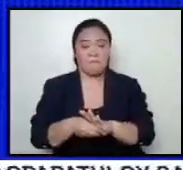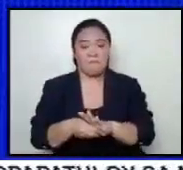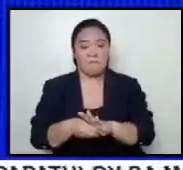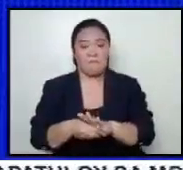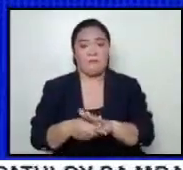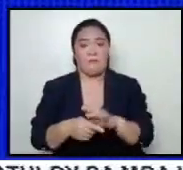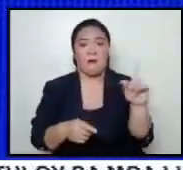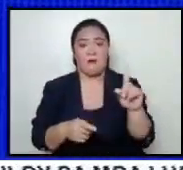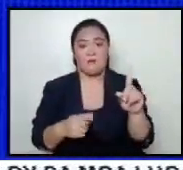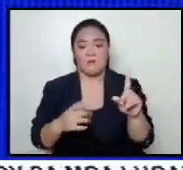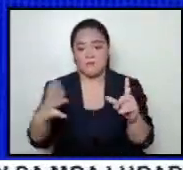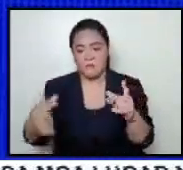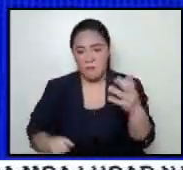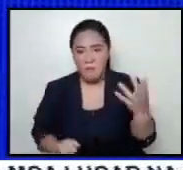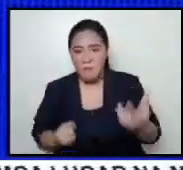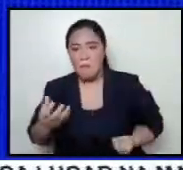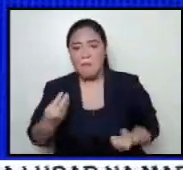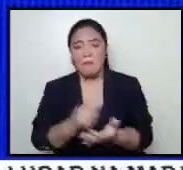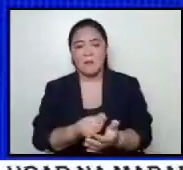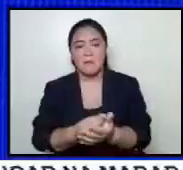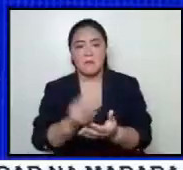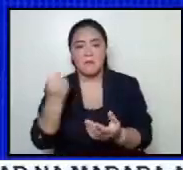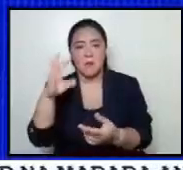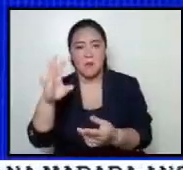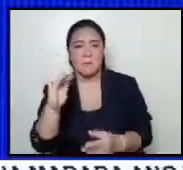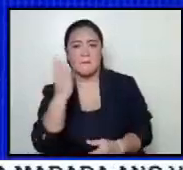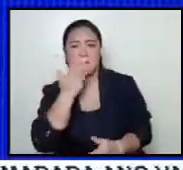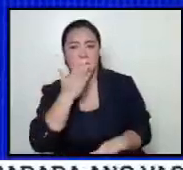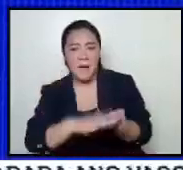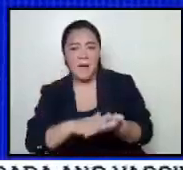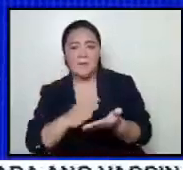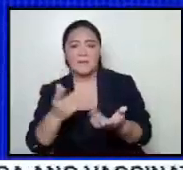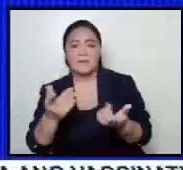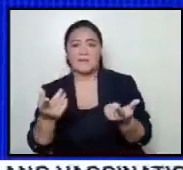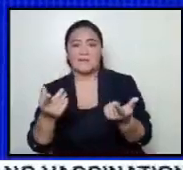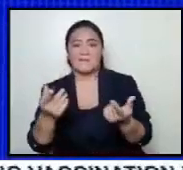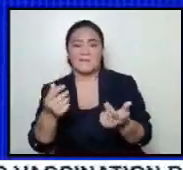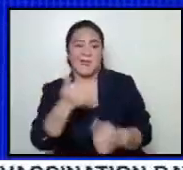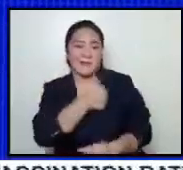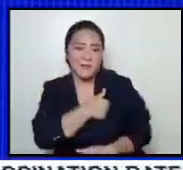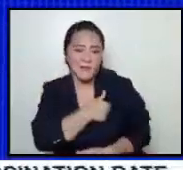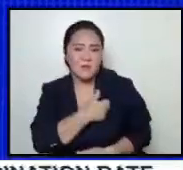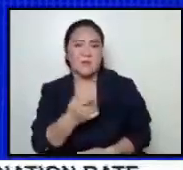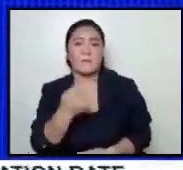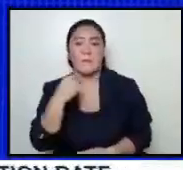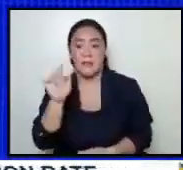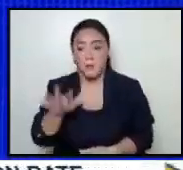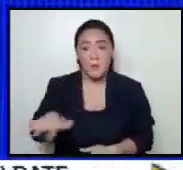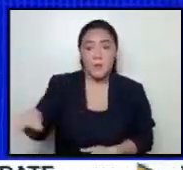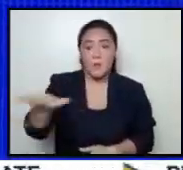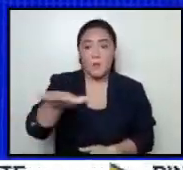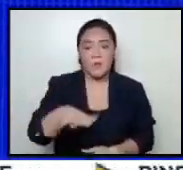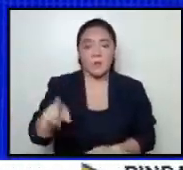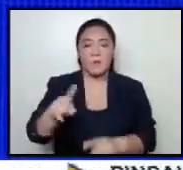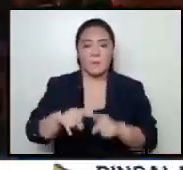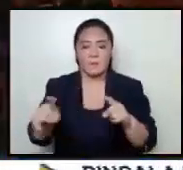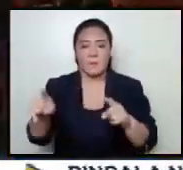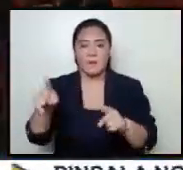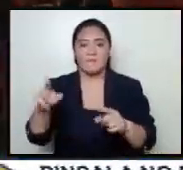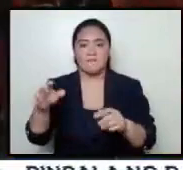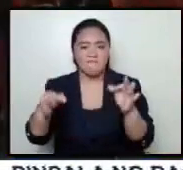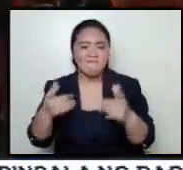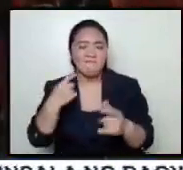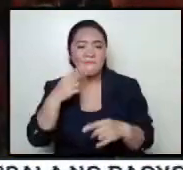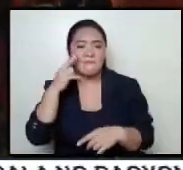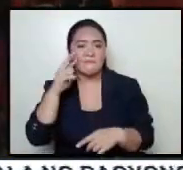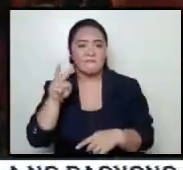masama ang ugali o humble. All of them are really subdued and humble.